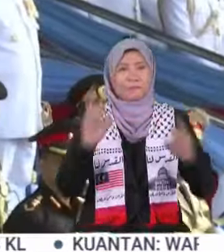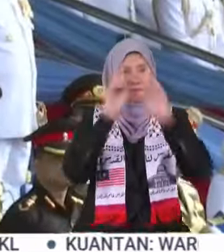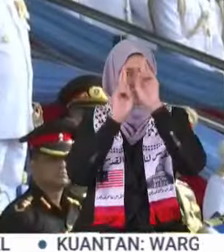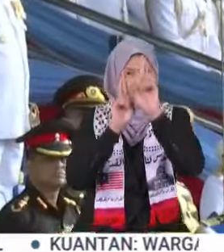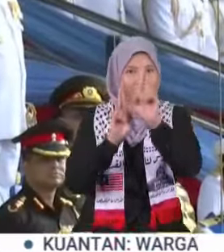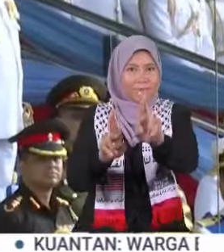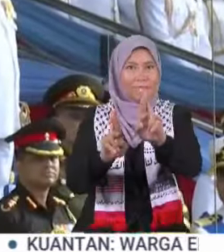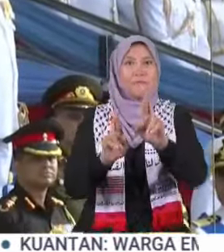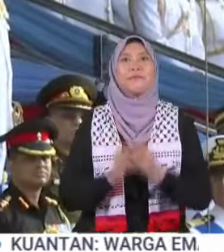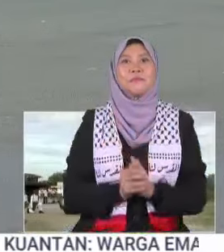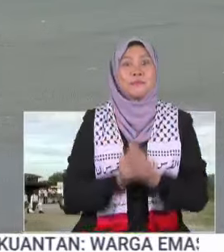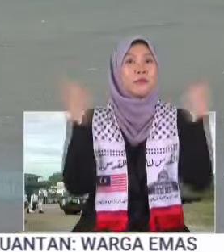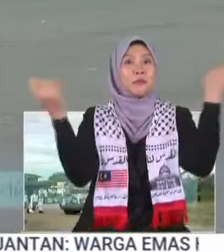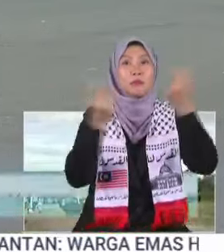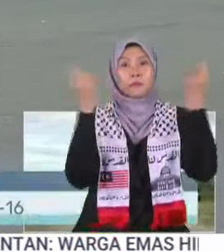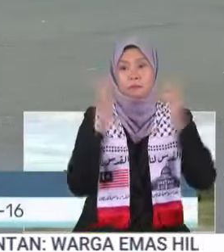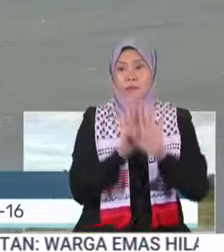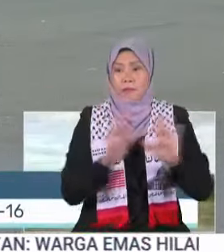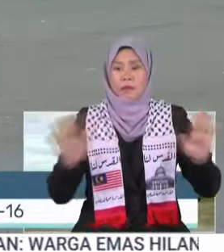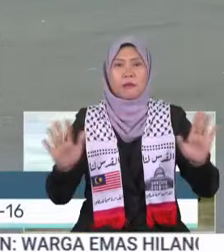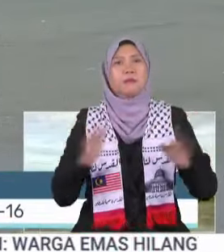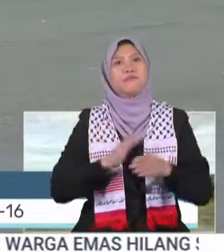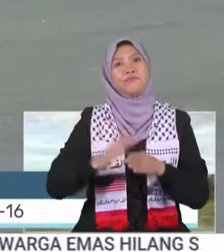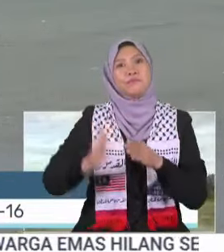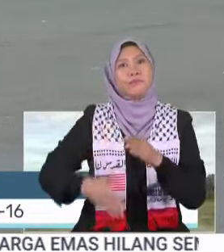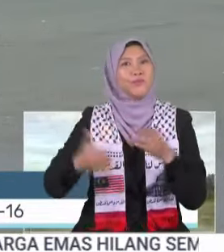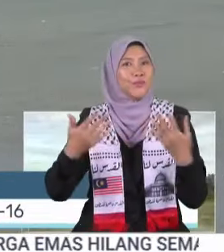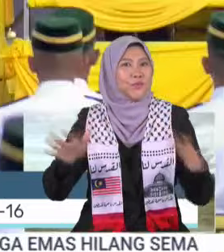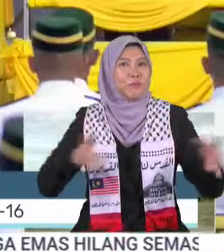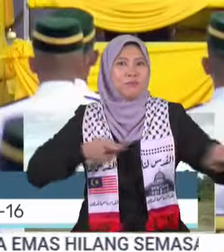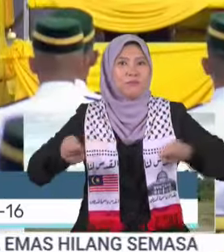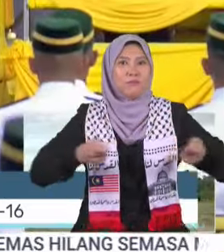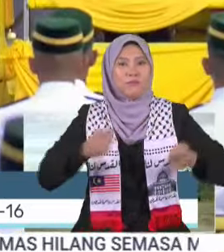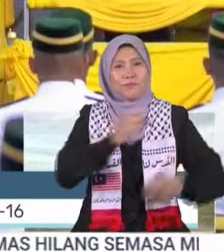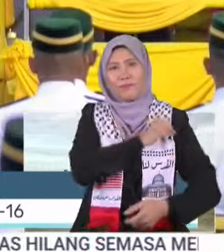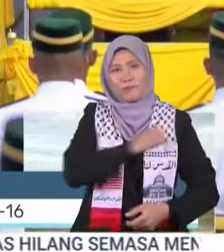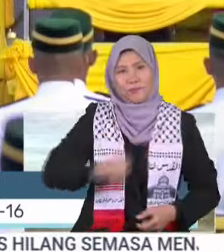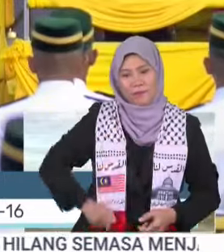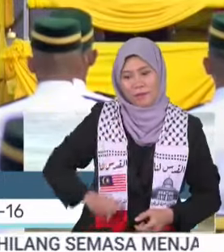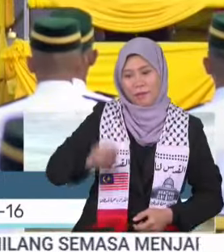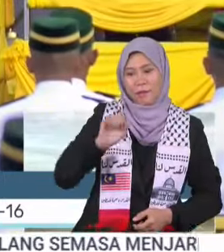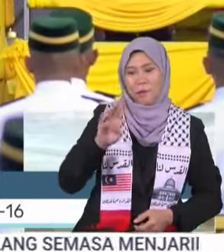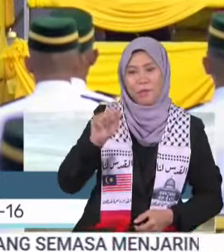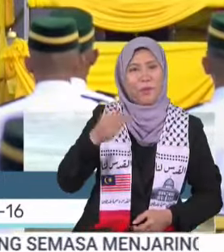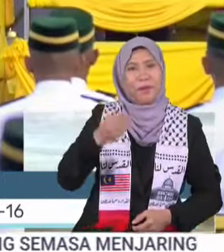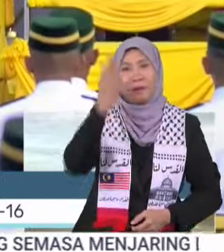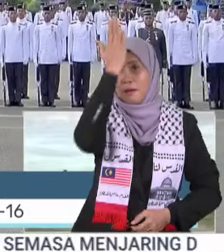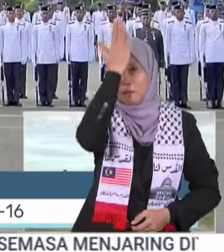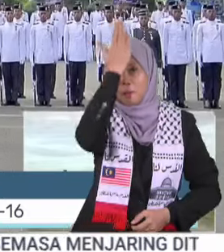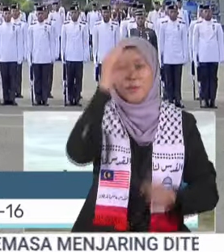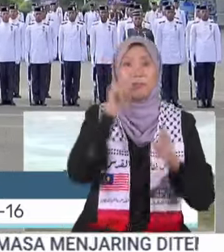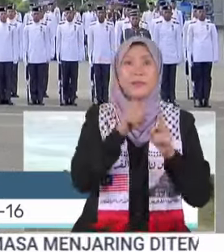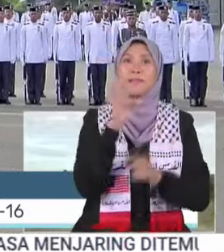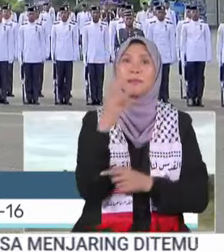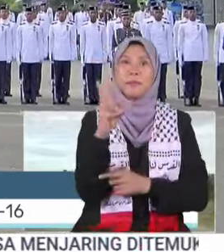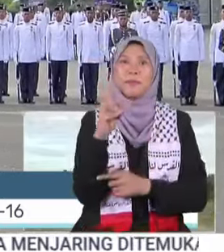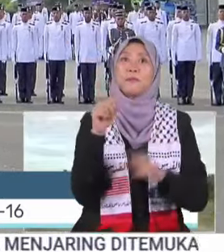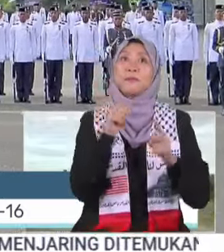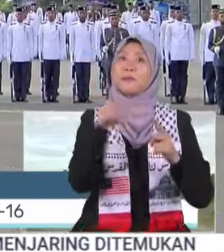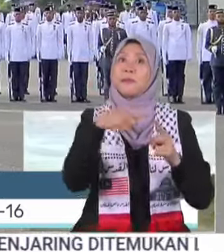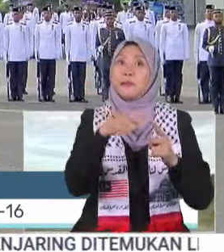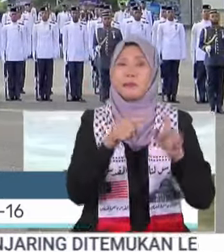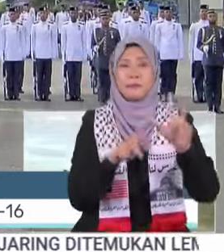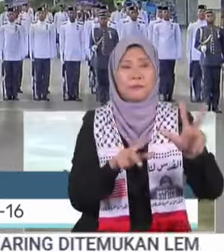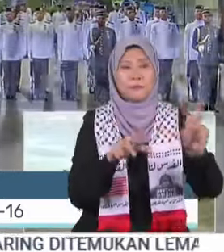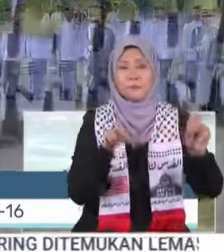istiadat perbarisan ini Sempena tamat pemerintahan al-sultan Abdullah sebagai yang di-pertuan agong ke-16 pada 30 Januari